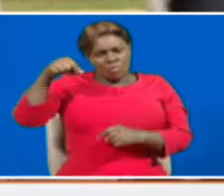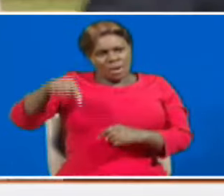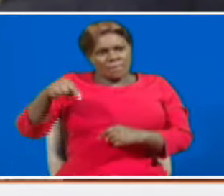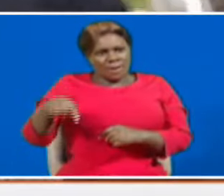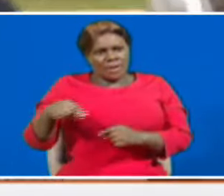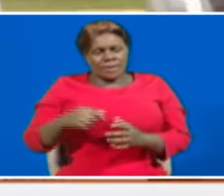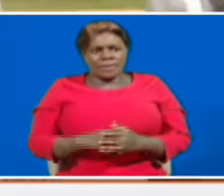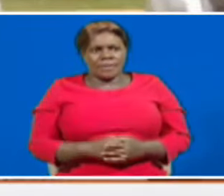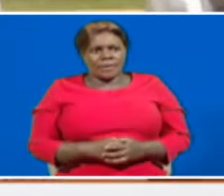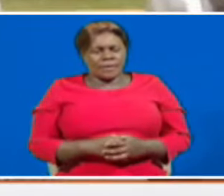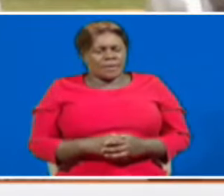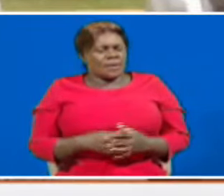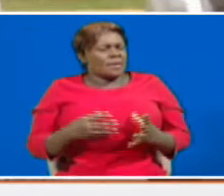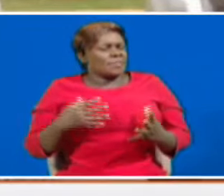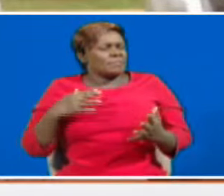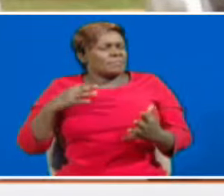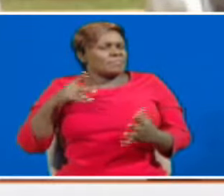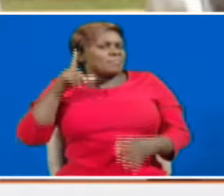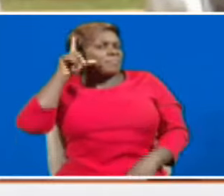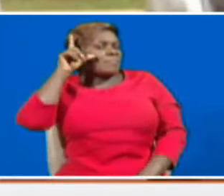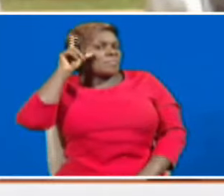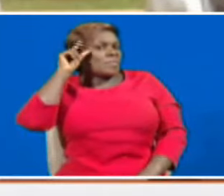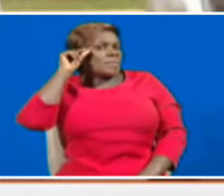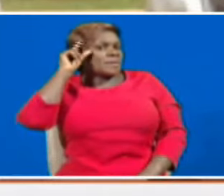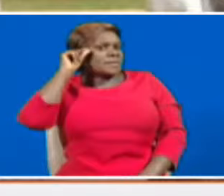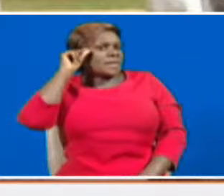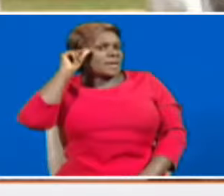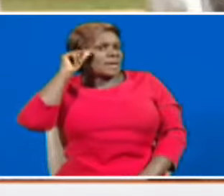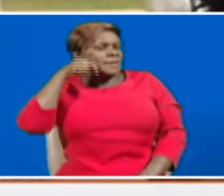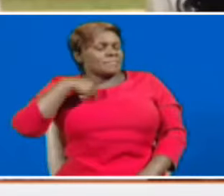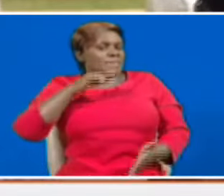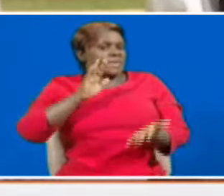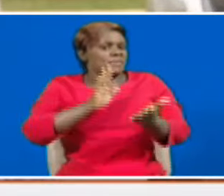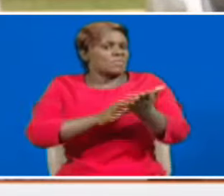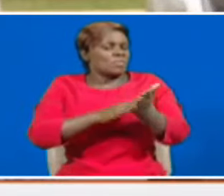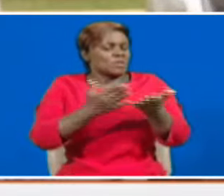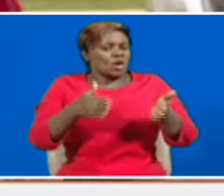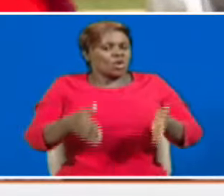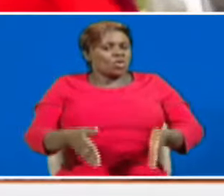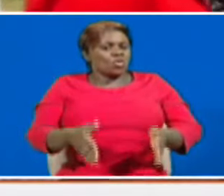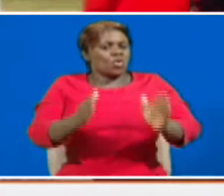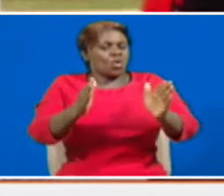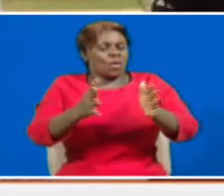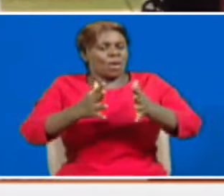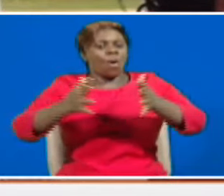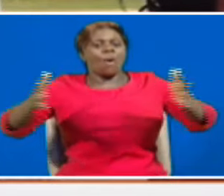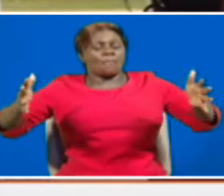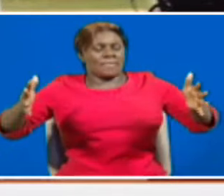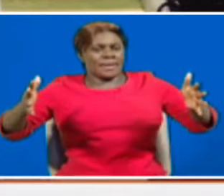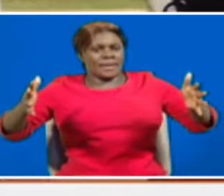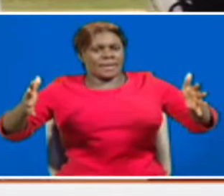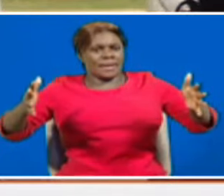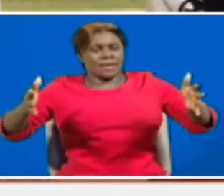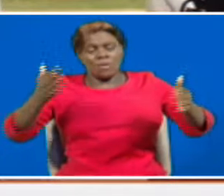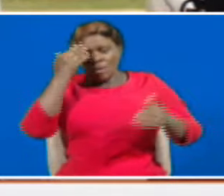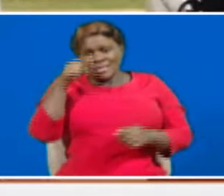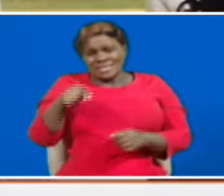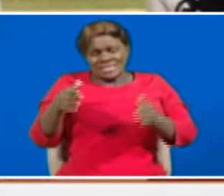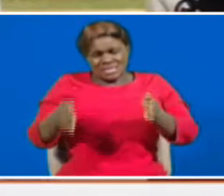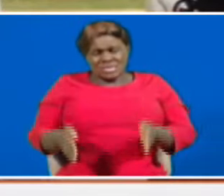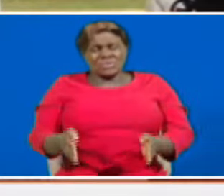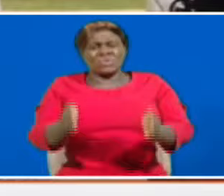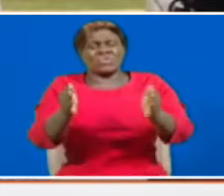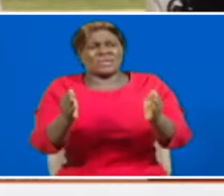Dei mpaka Mombasa, ningependekeza ya kwamba hii barabara iweze kupanuliwa, kwa sababu ni barabara